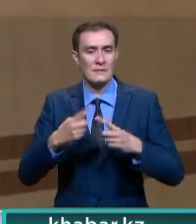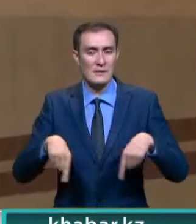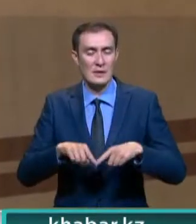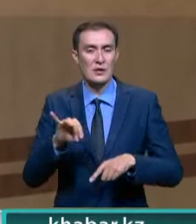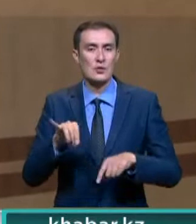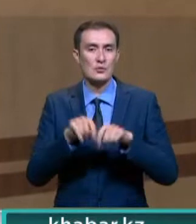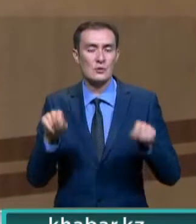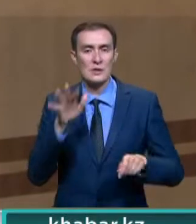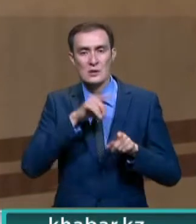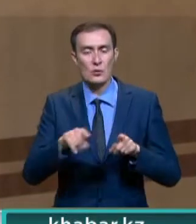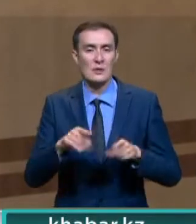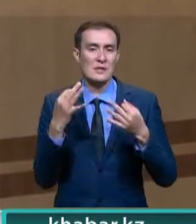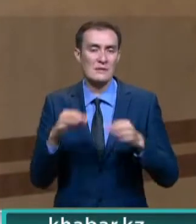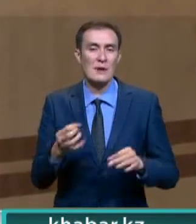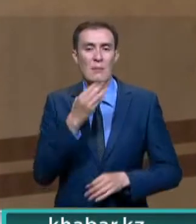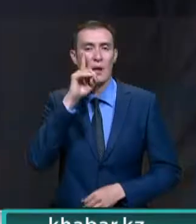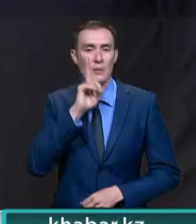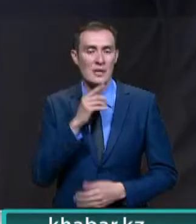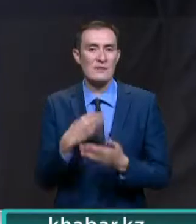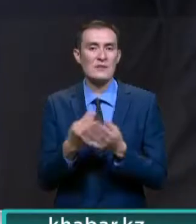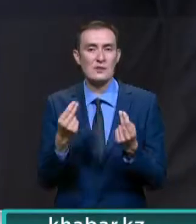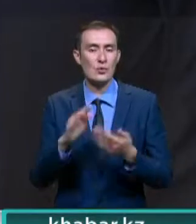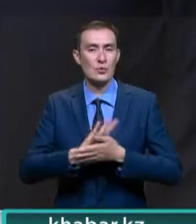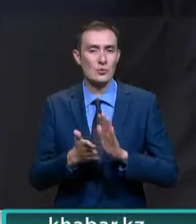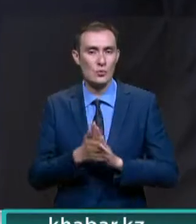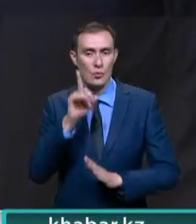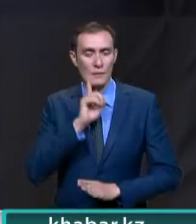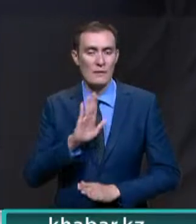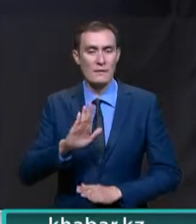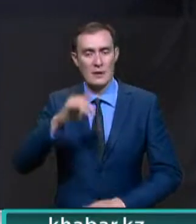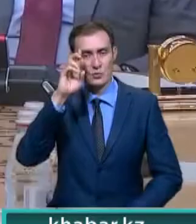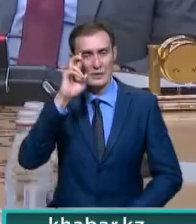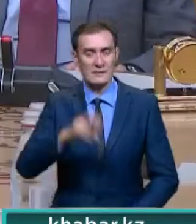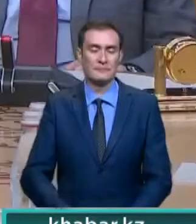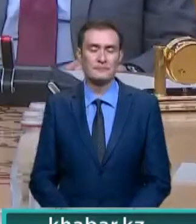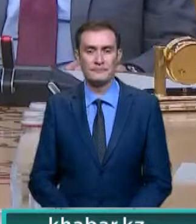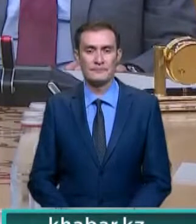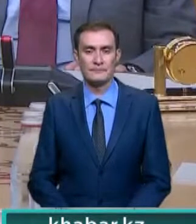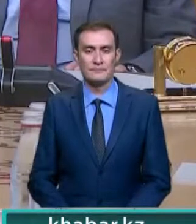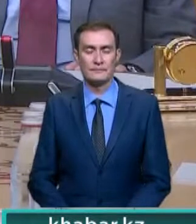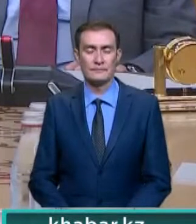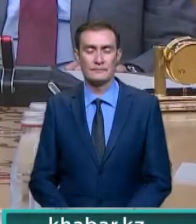и созданный за годы независимости благоприятный инвестиционный климат в стране.